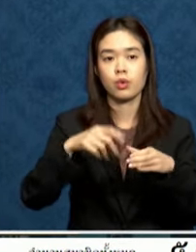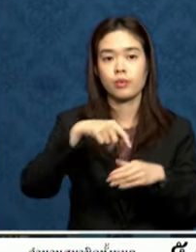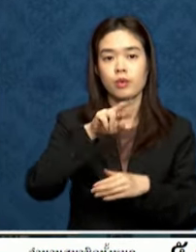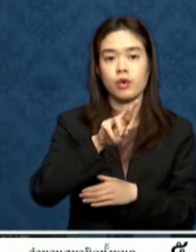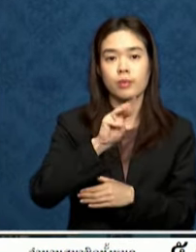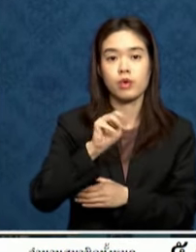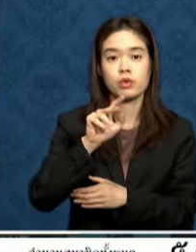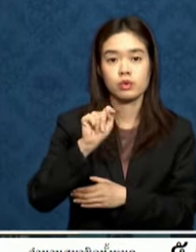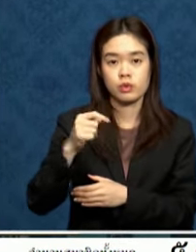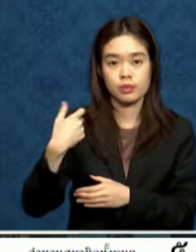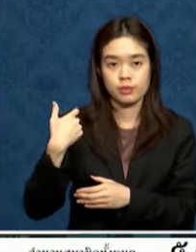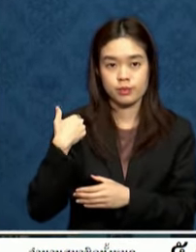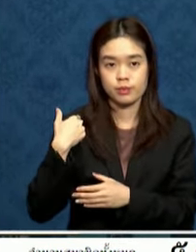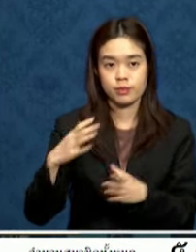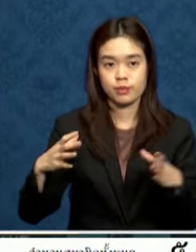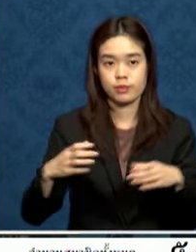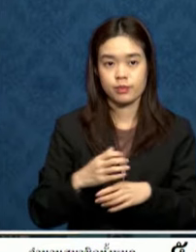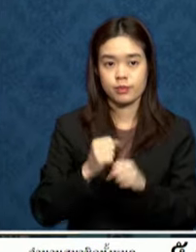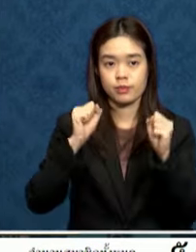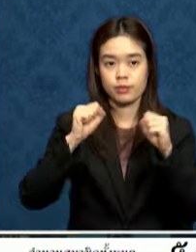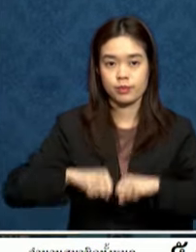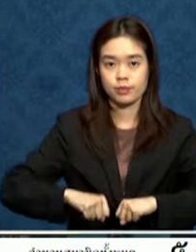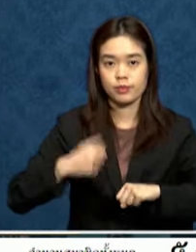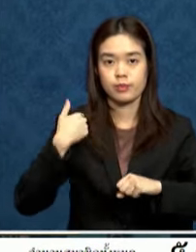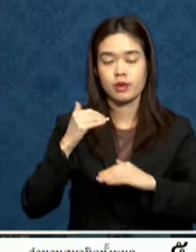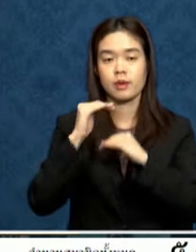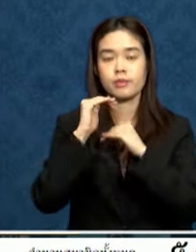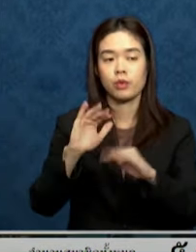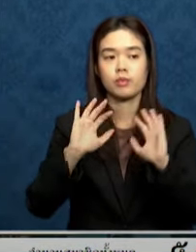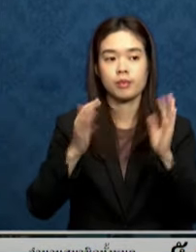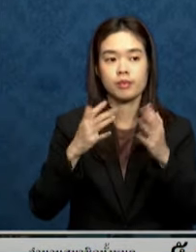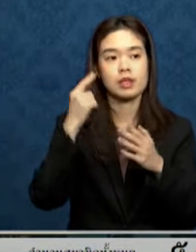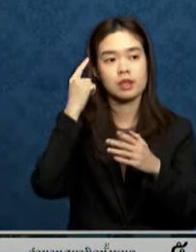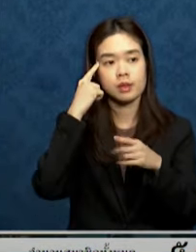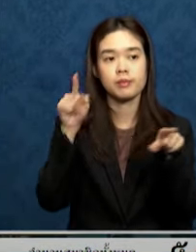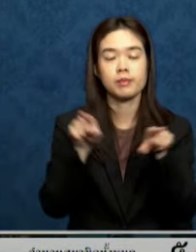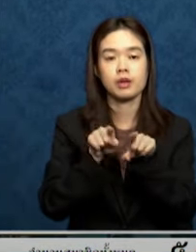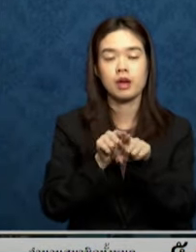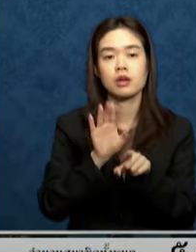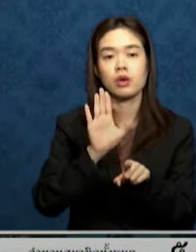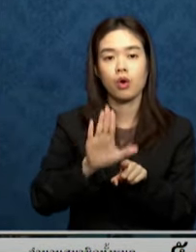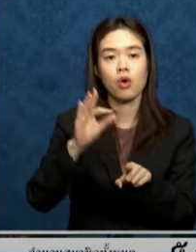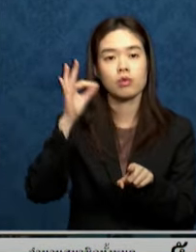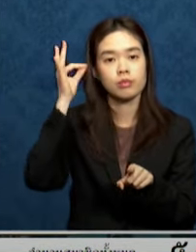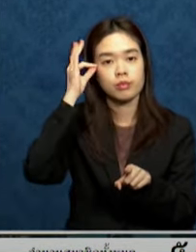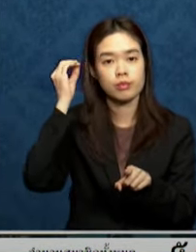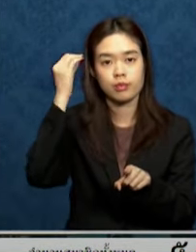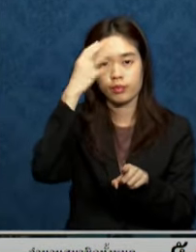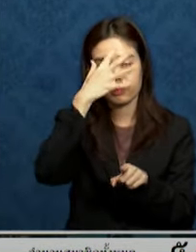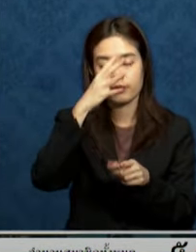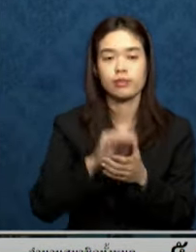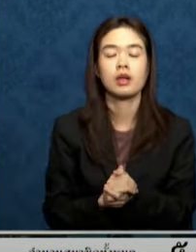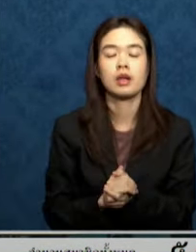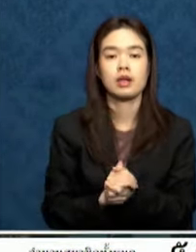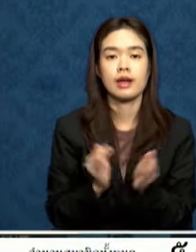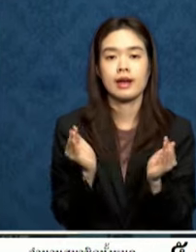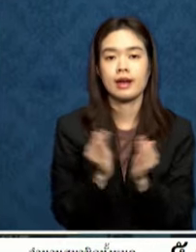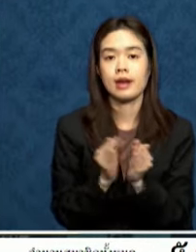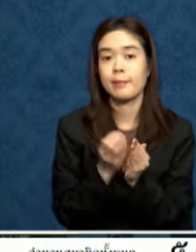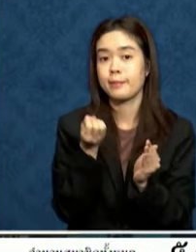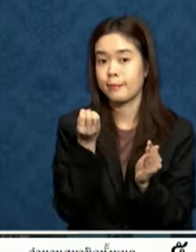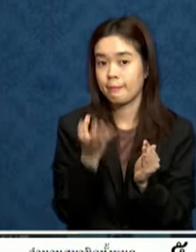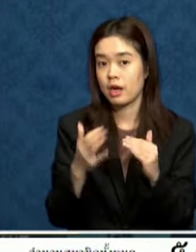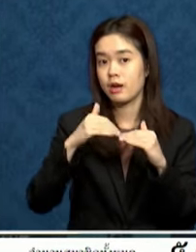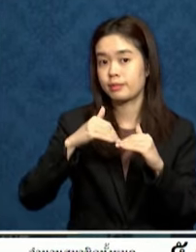ผู้มาใช้สิทธิ์ลงมติไม่ได้กำหนดครับตรงกันกับร่างของท่านพฤตครับเสียงข้างมากเกิน